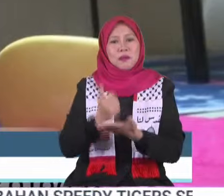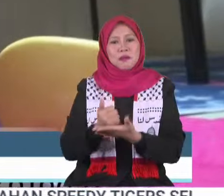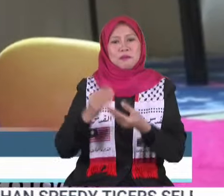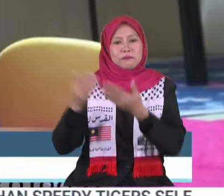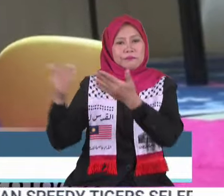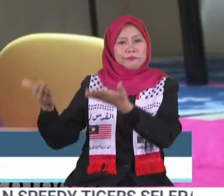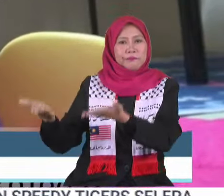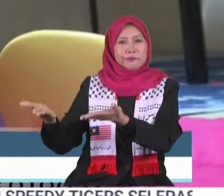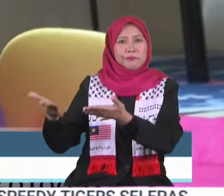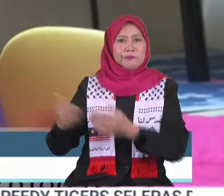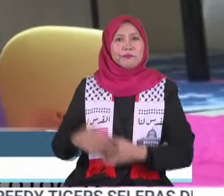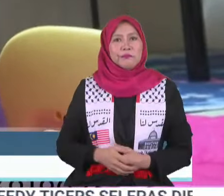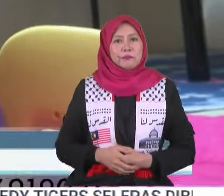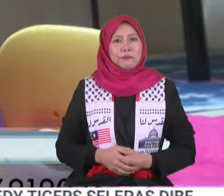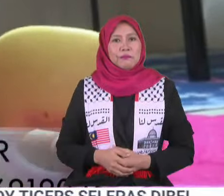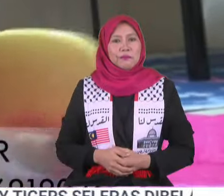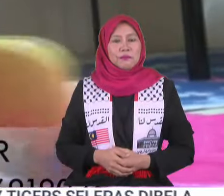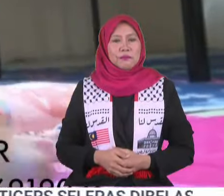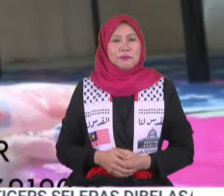tertera.